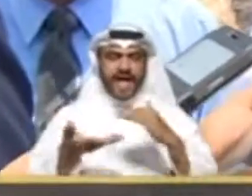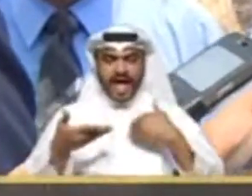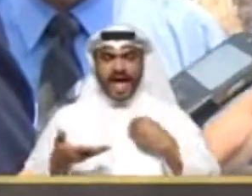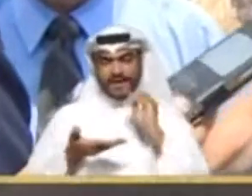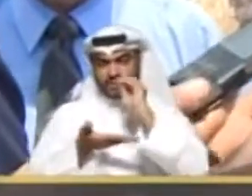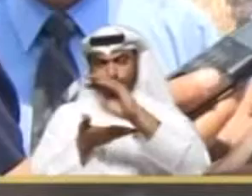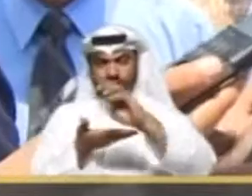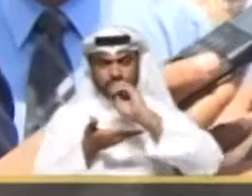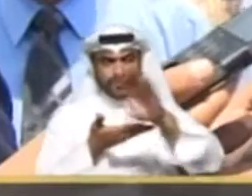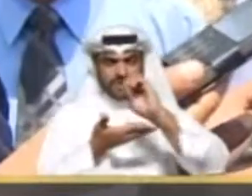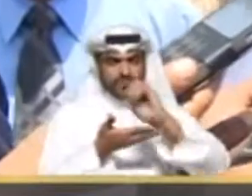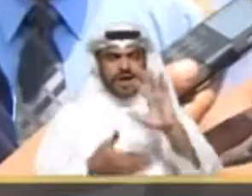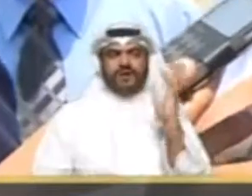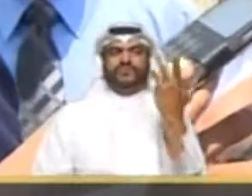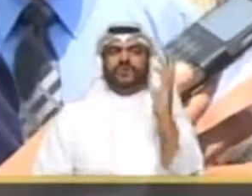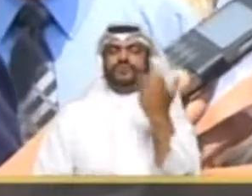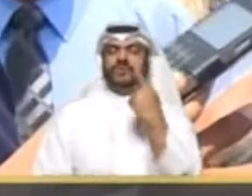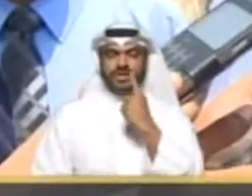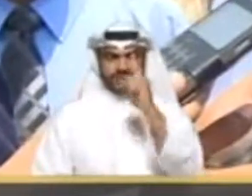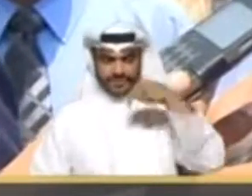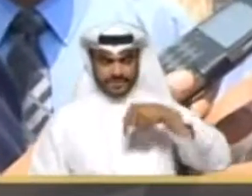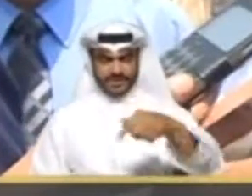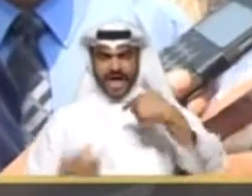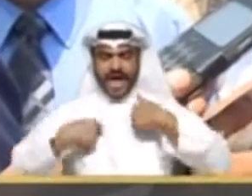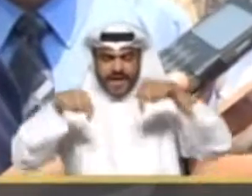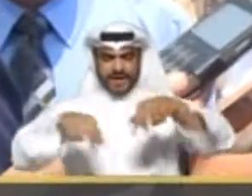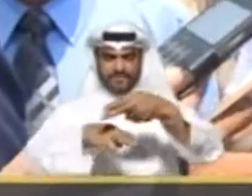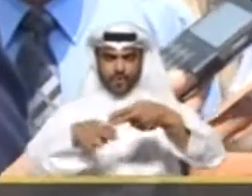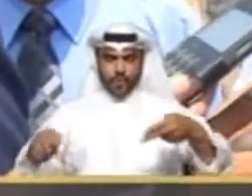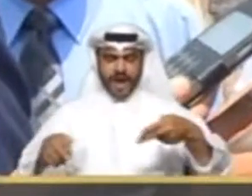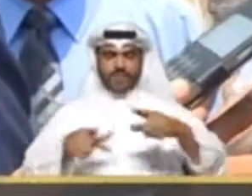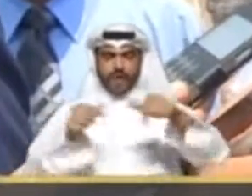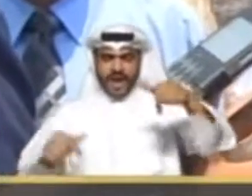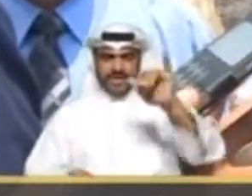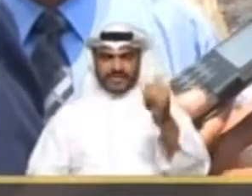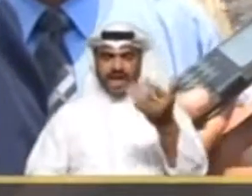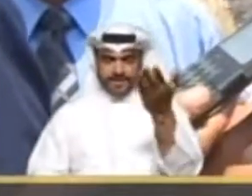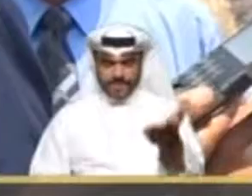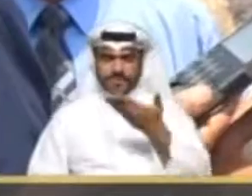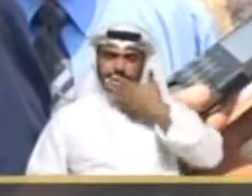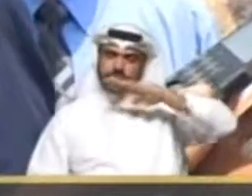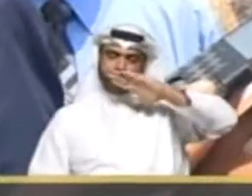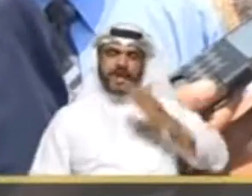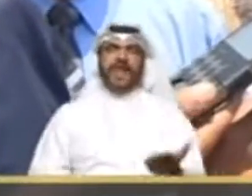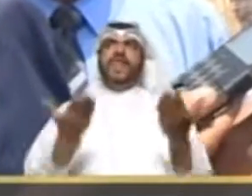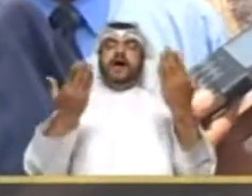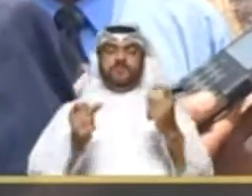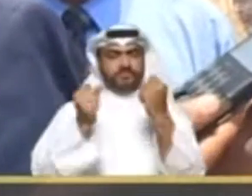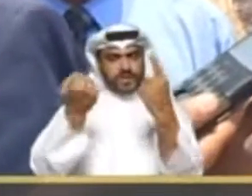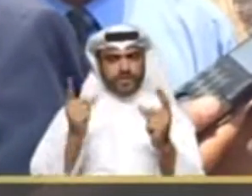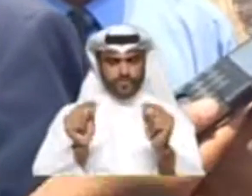والمساعدات اللي أرسلوها الأشقاء وبما فيهم نحن في الكويت الحمد لله قاعدة تؤتي ثمارها